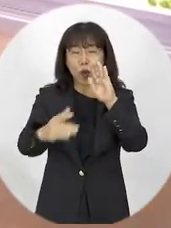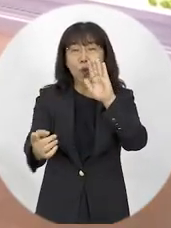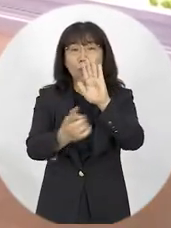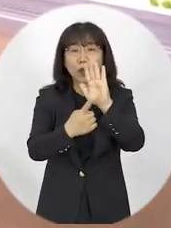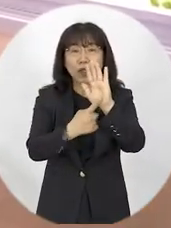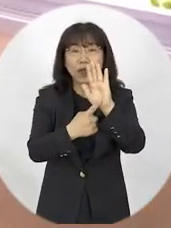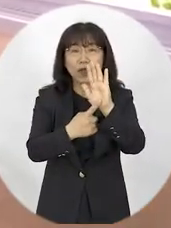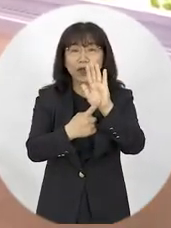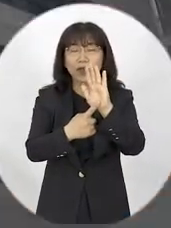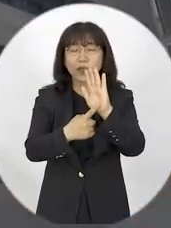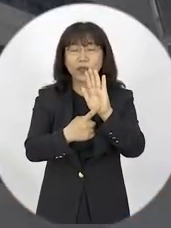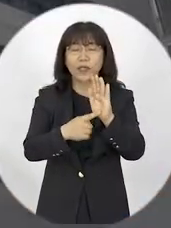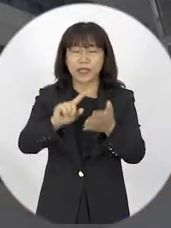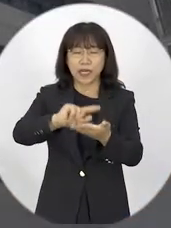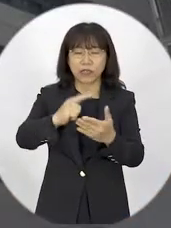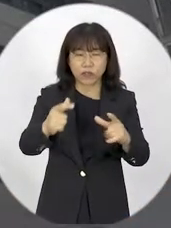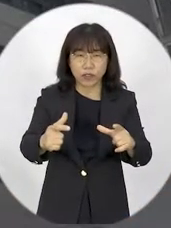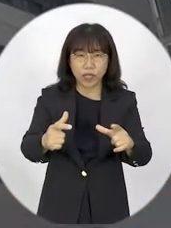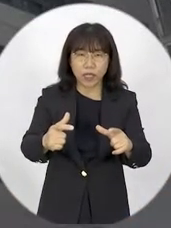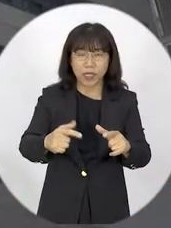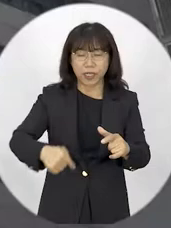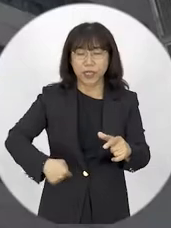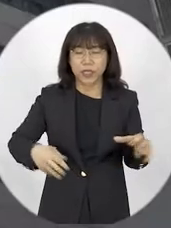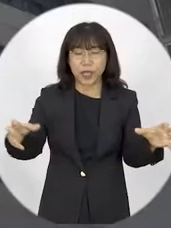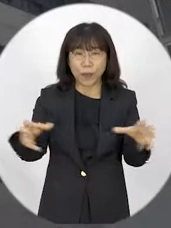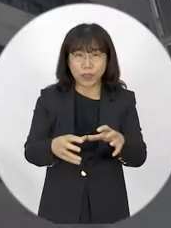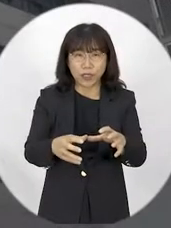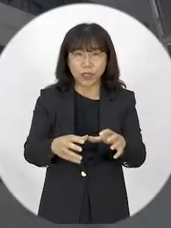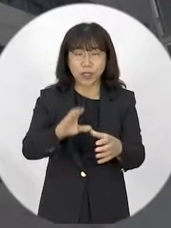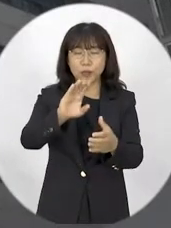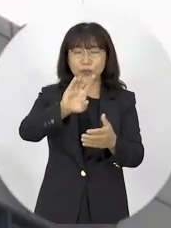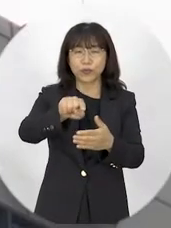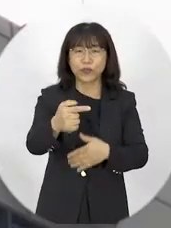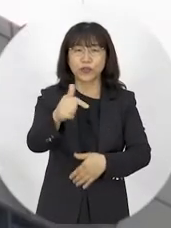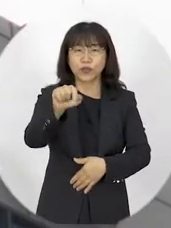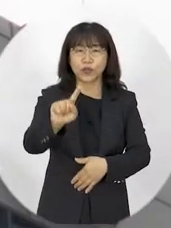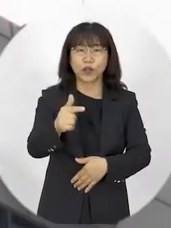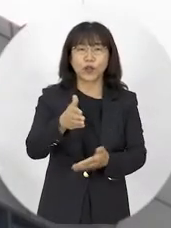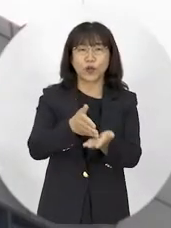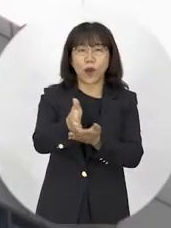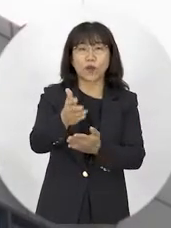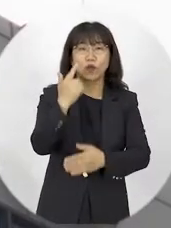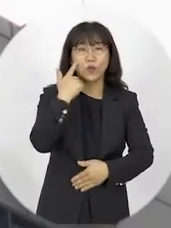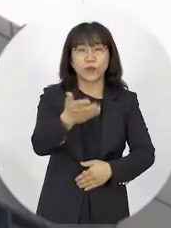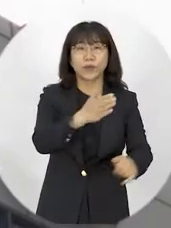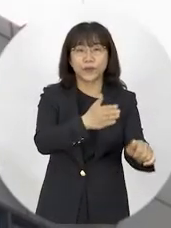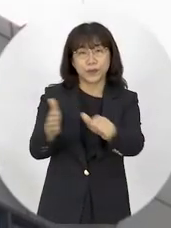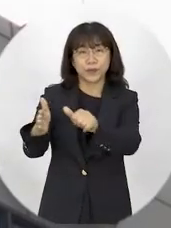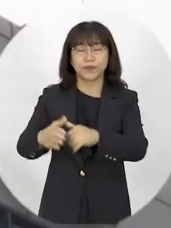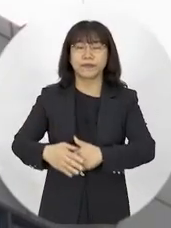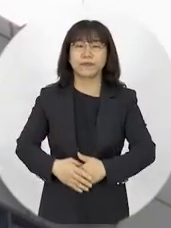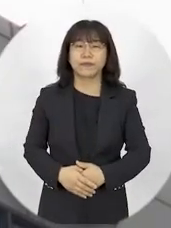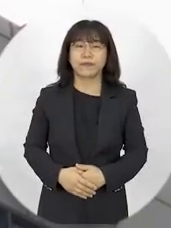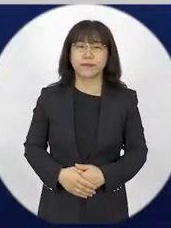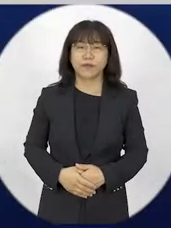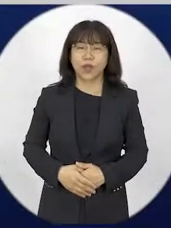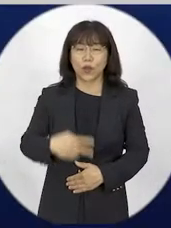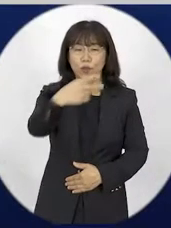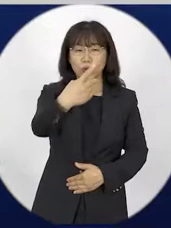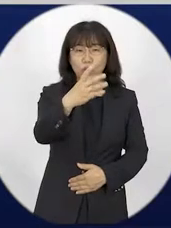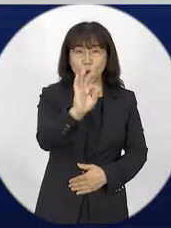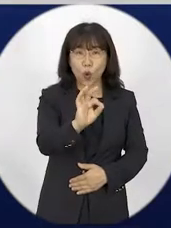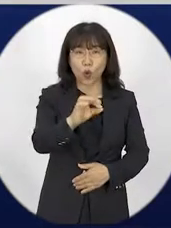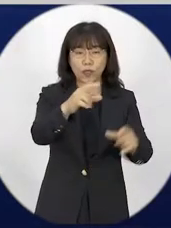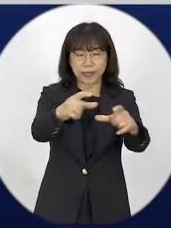진행합니다. 이번 공모전에 대한 보다 자세한 사항은 강서구청 협치분권과로 문의하면 됩니다.